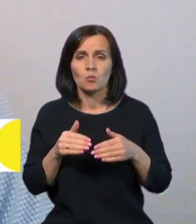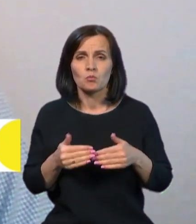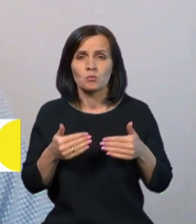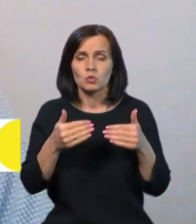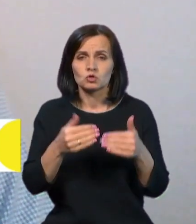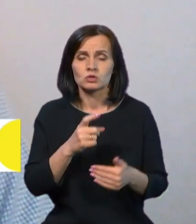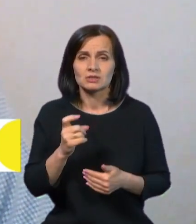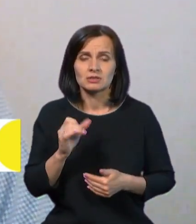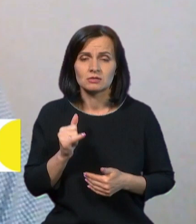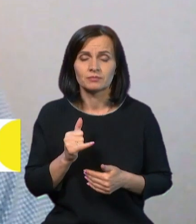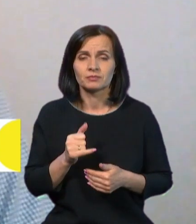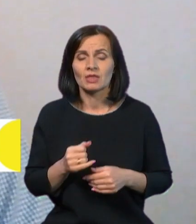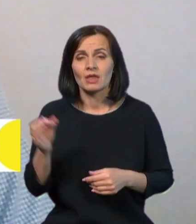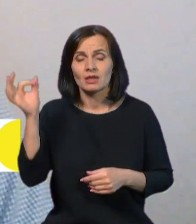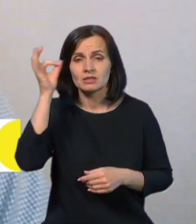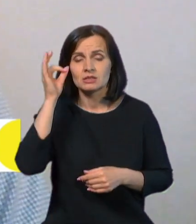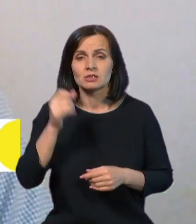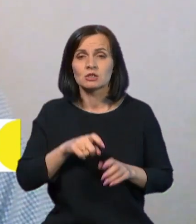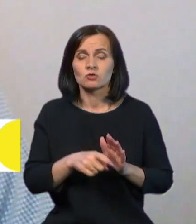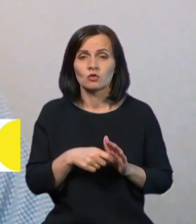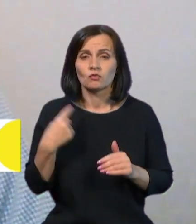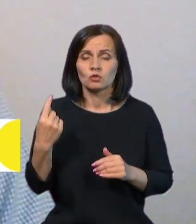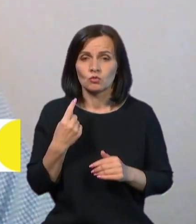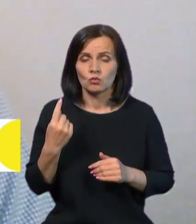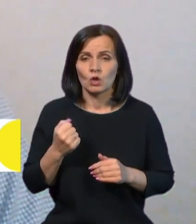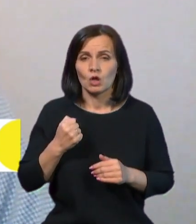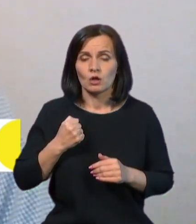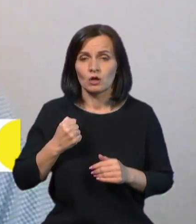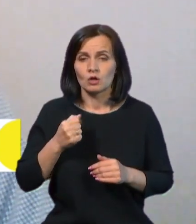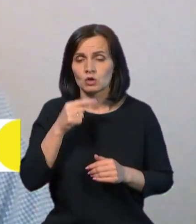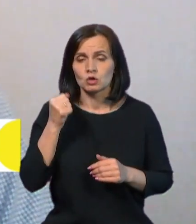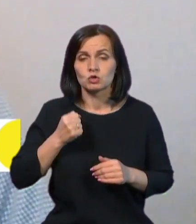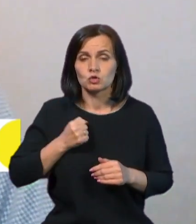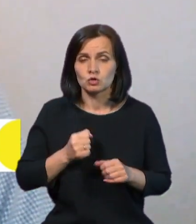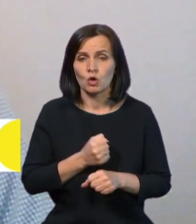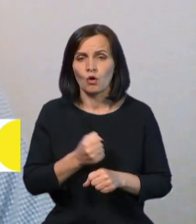області окупаційні війська підірвали вже низку, власне,